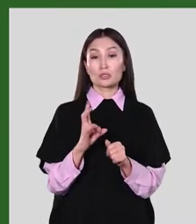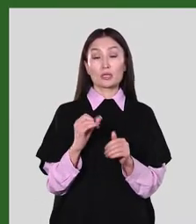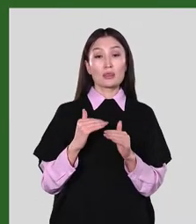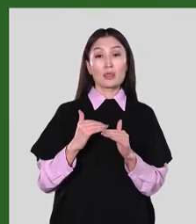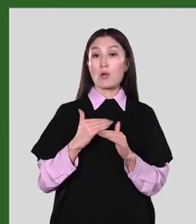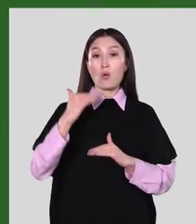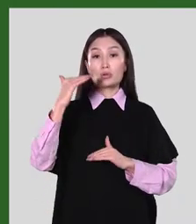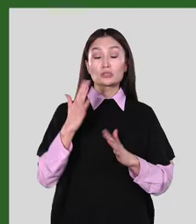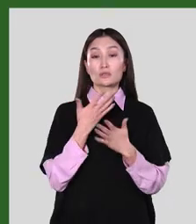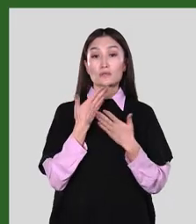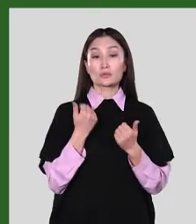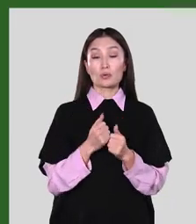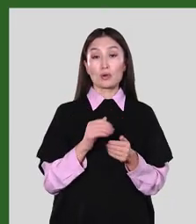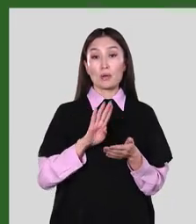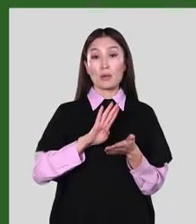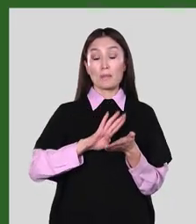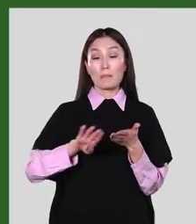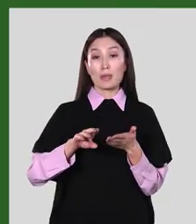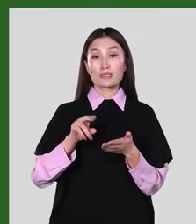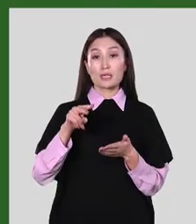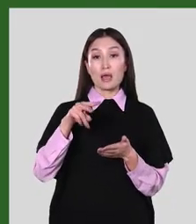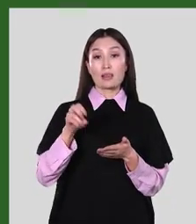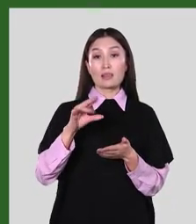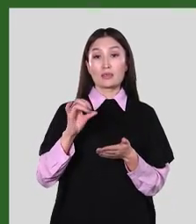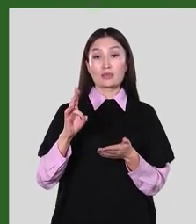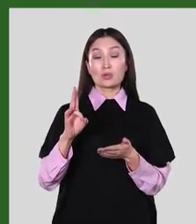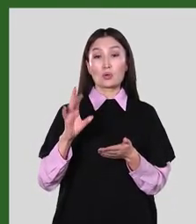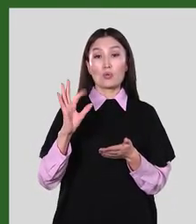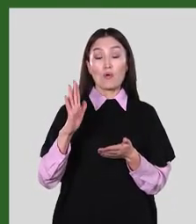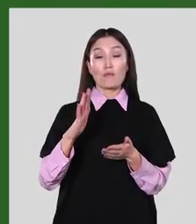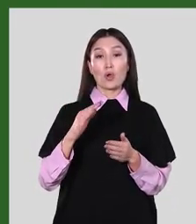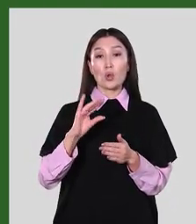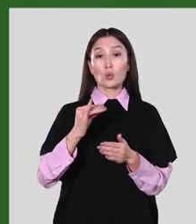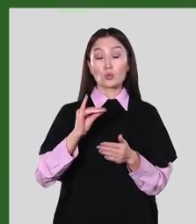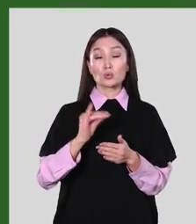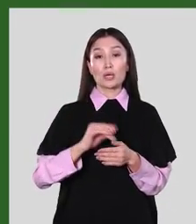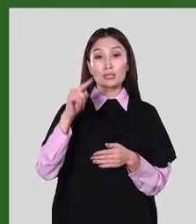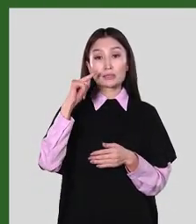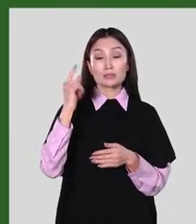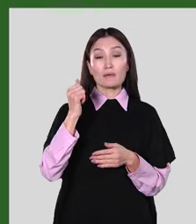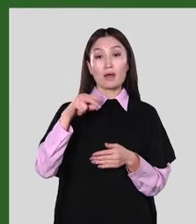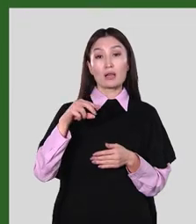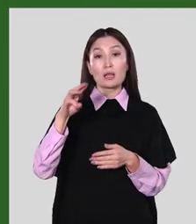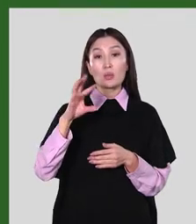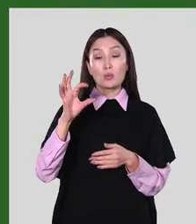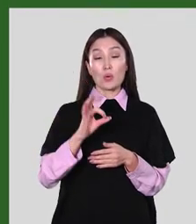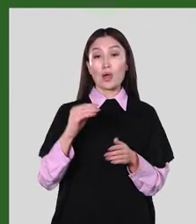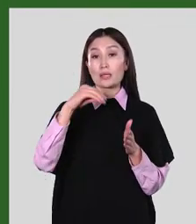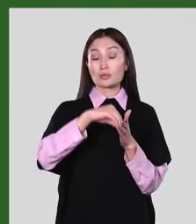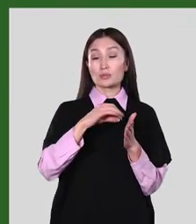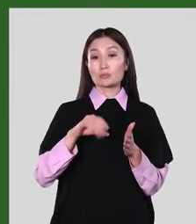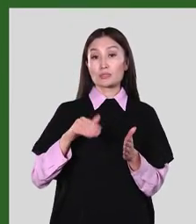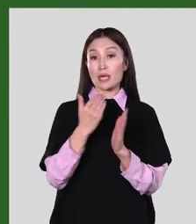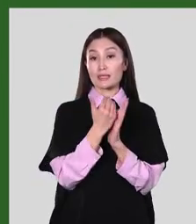очень высоком без ледников южном склоне кыргызского алатау и относятся к типу